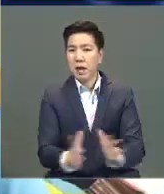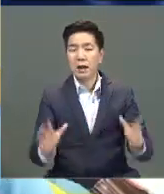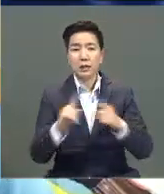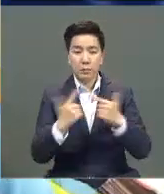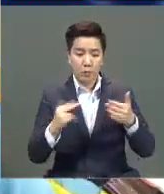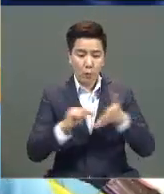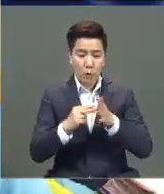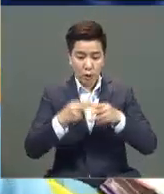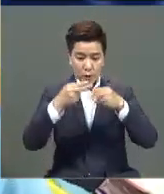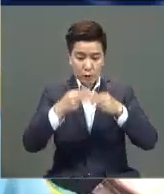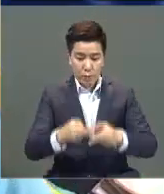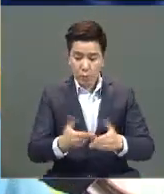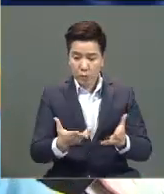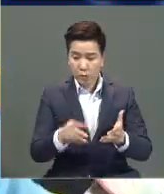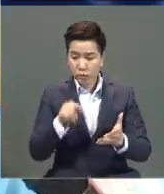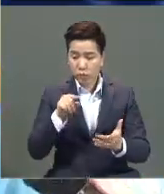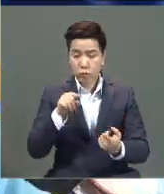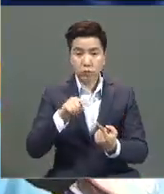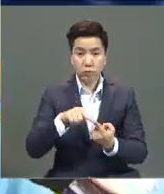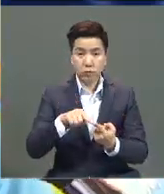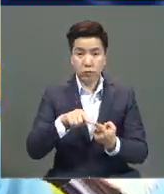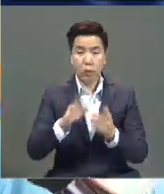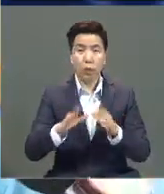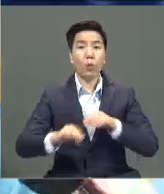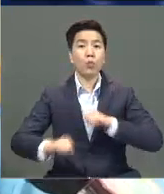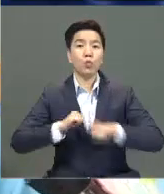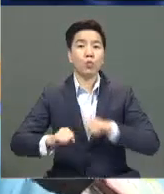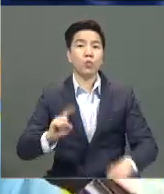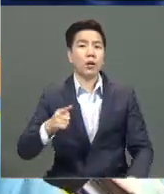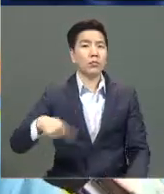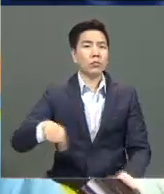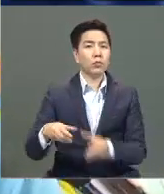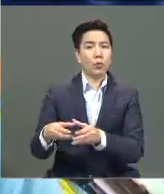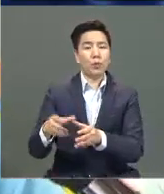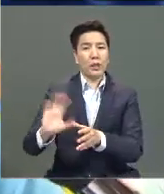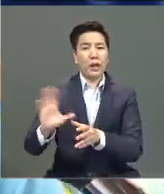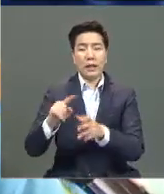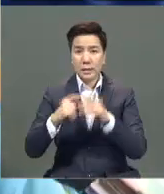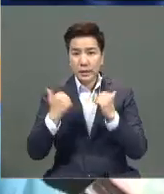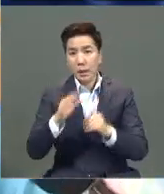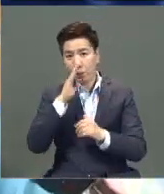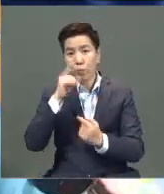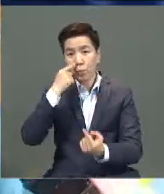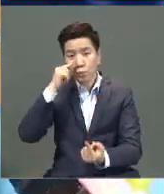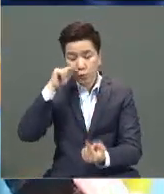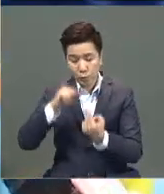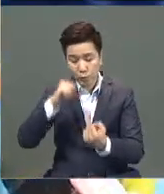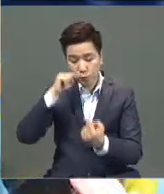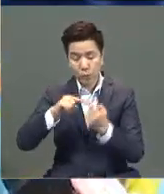ช่เฉพาะที่ว่าคนรุ่นใหม่ไม่ใช่แต่ทำแบบนั้นมันเหมาะสมหรือ